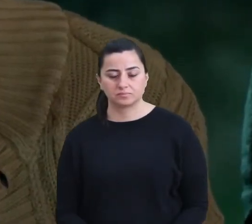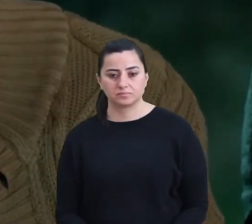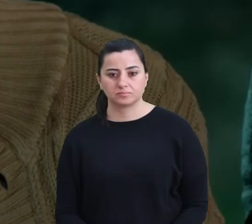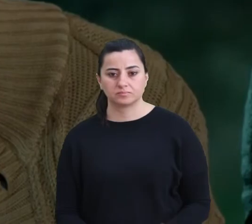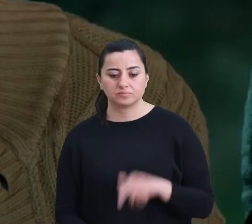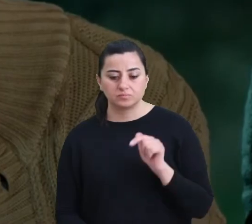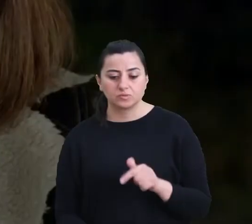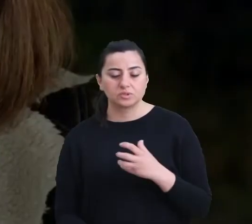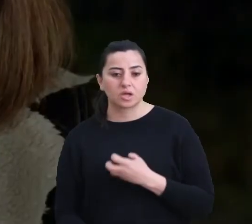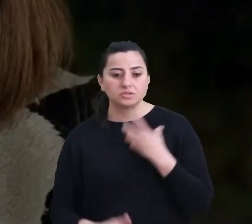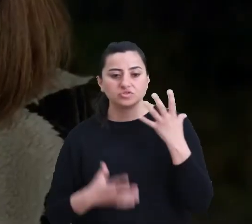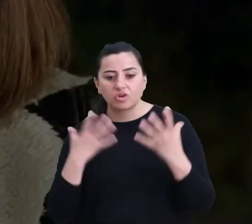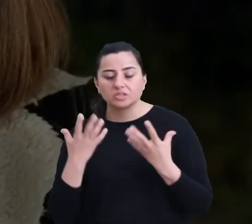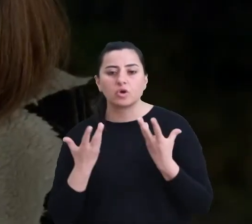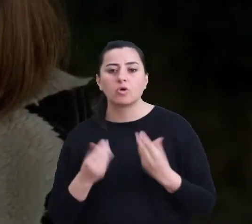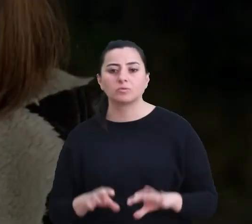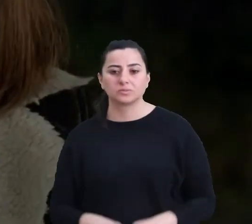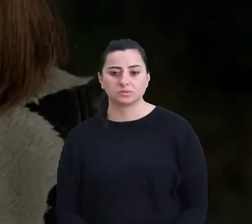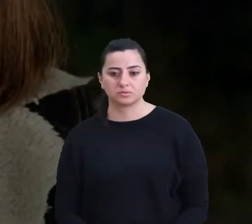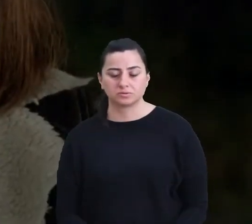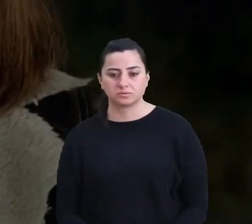Bu kadar çaresiz olmayacaktım.